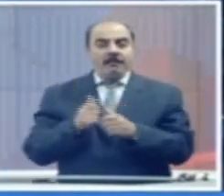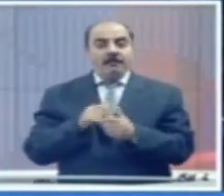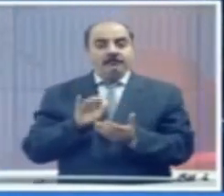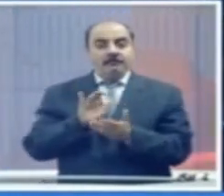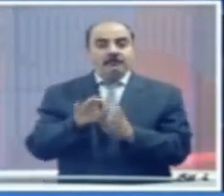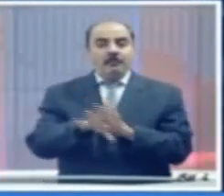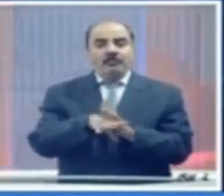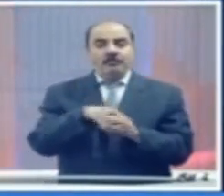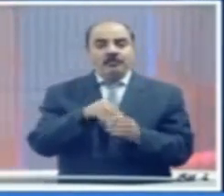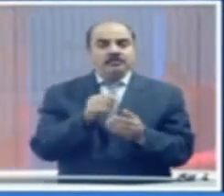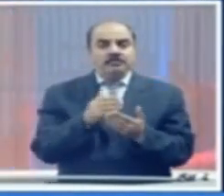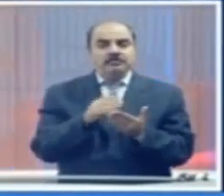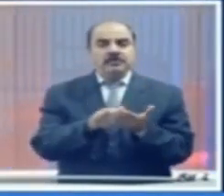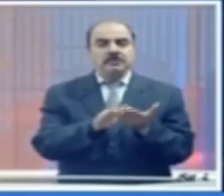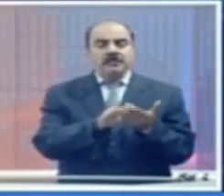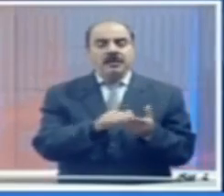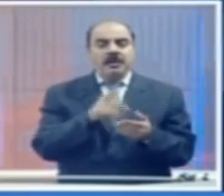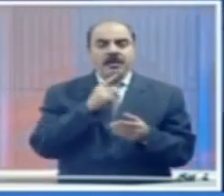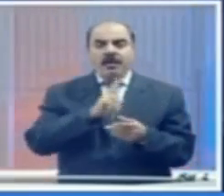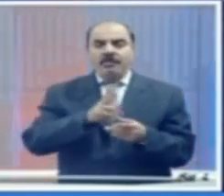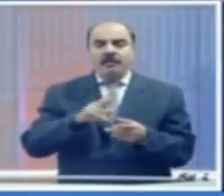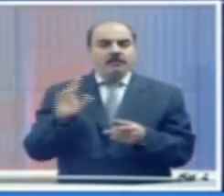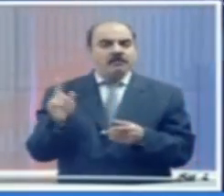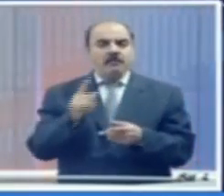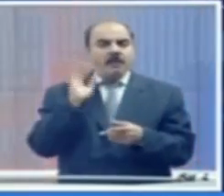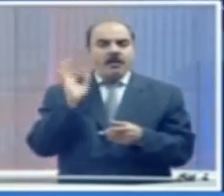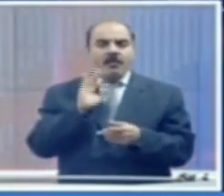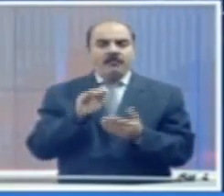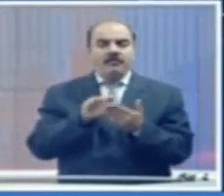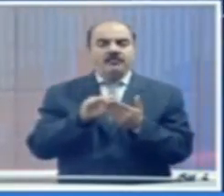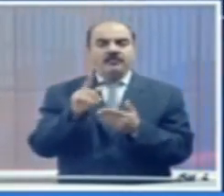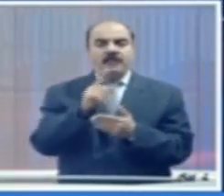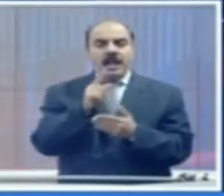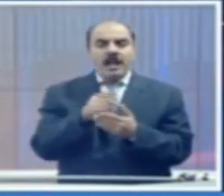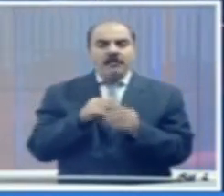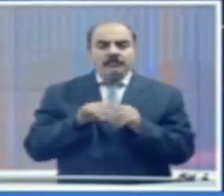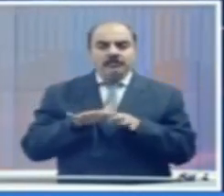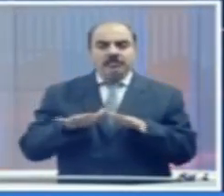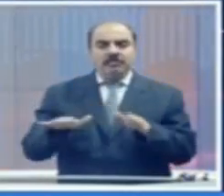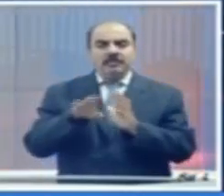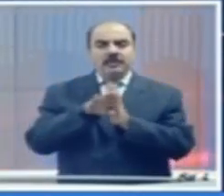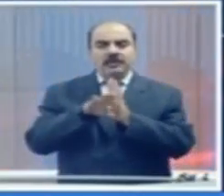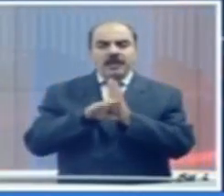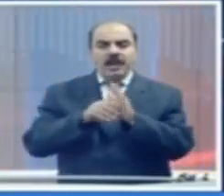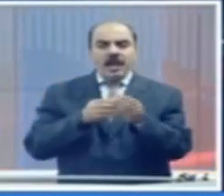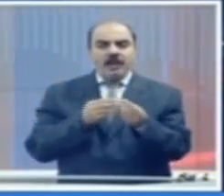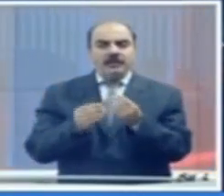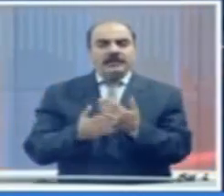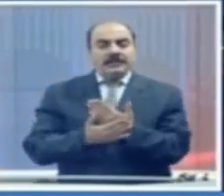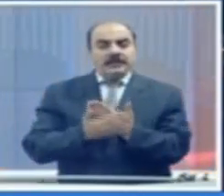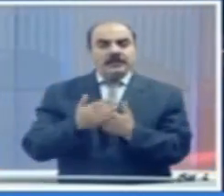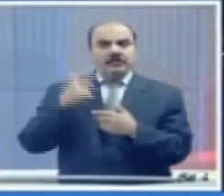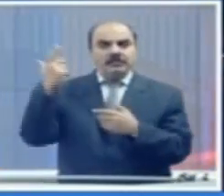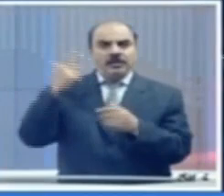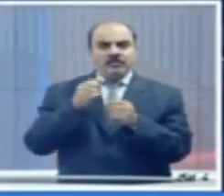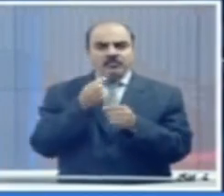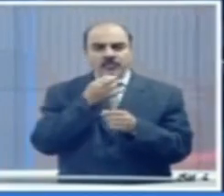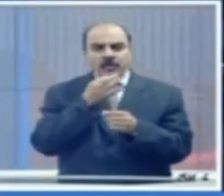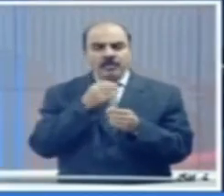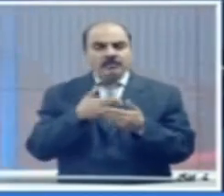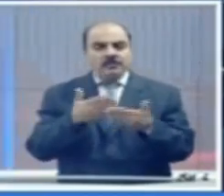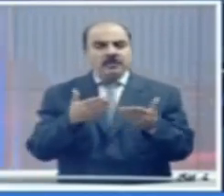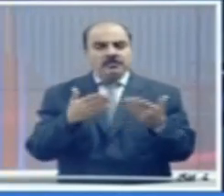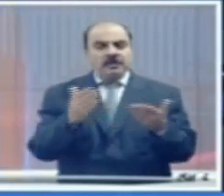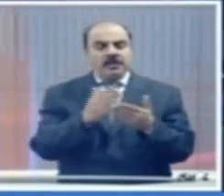وتم منحها للمشروع لتقديمه أفضل الممارسات على مستوى العالم لنشر نظم الخلايا الشمسية الصغيرة